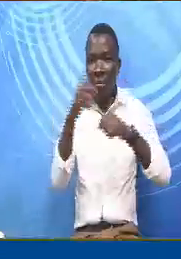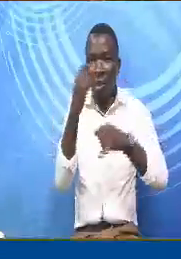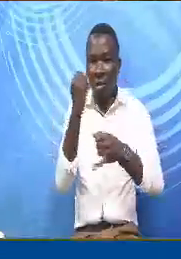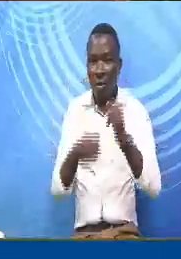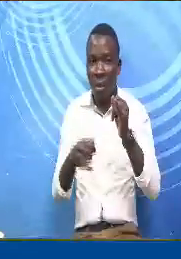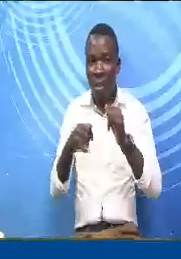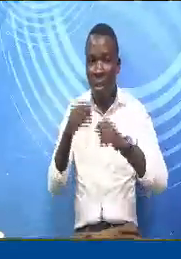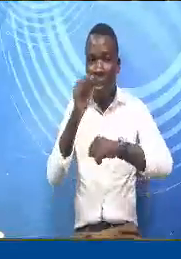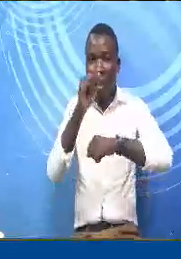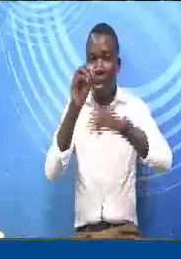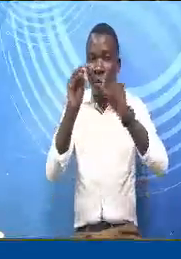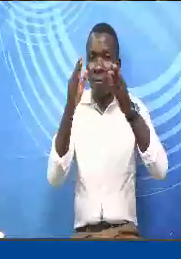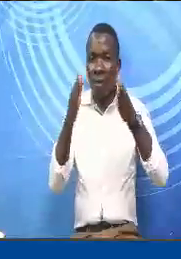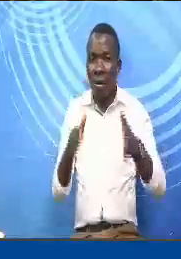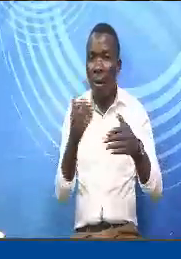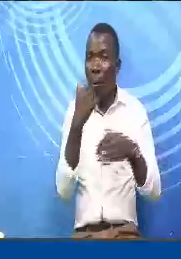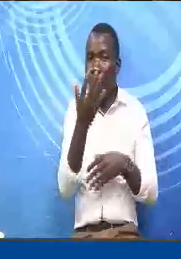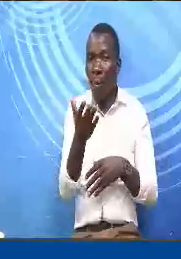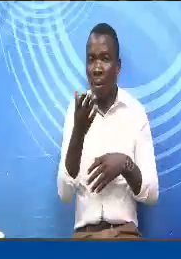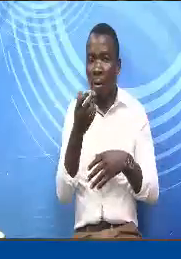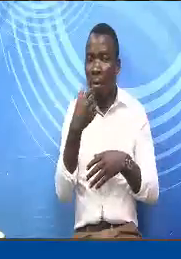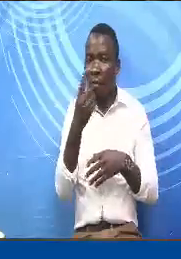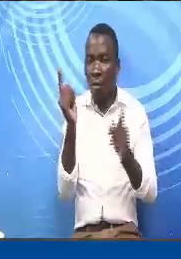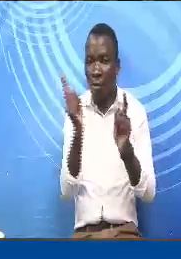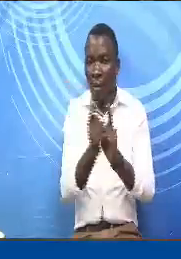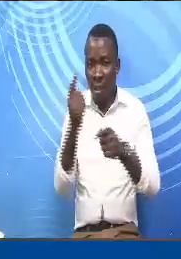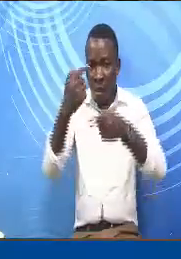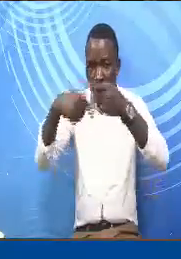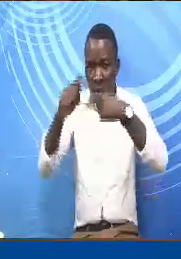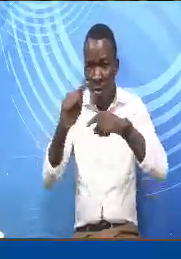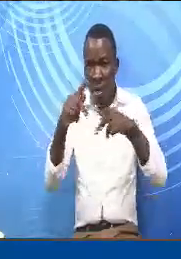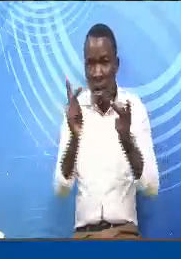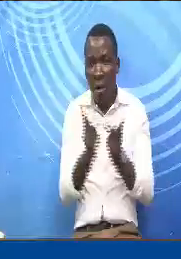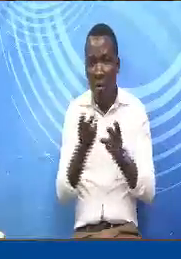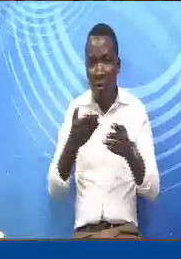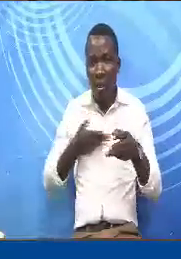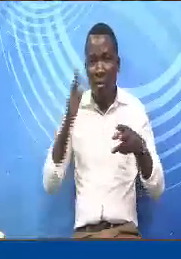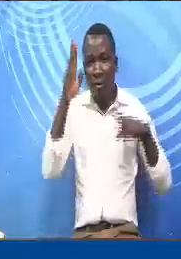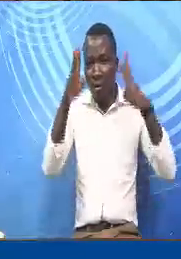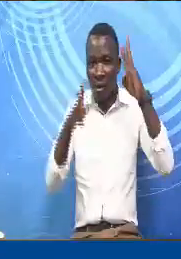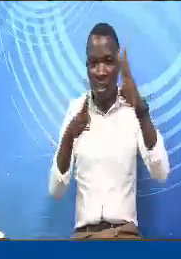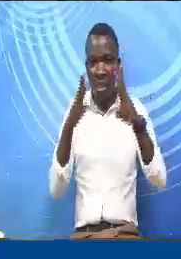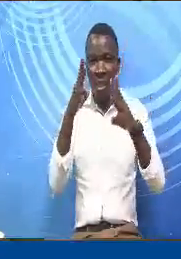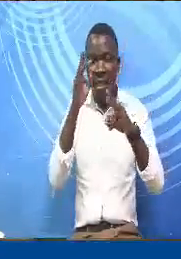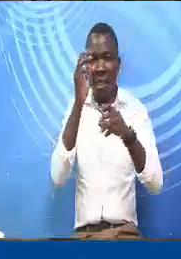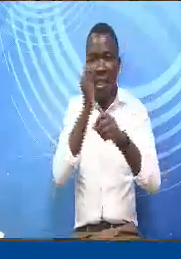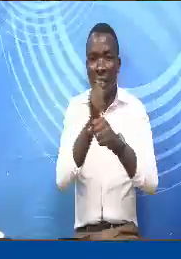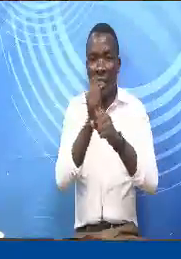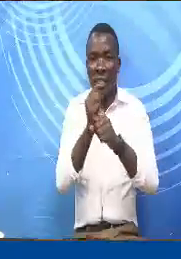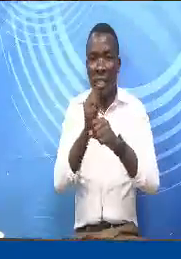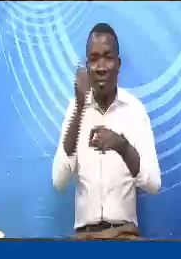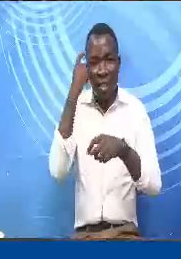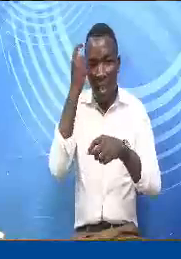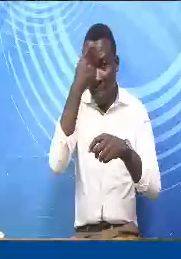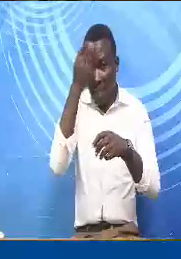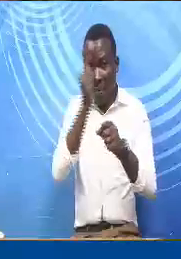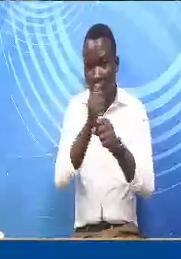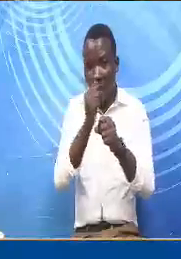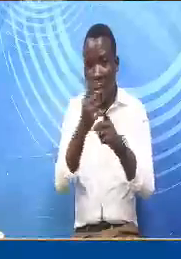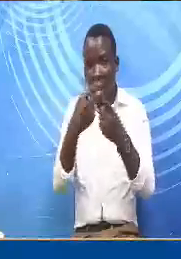bahagaze imbere, ibyo bavuga yuko babona bizabagiraho ingaruka, aho bafite impungenge z'ikizamini cya leta bazakora mu gihe abo mu ntara bo